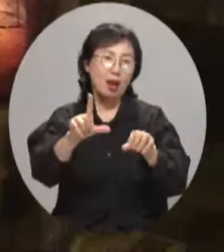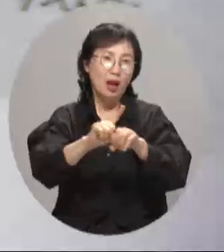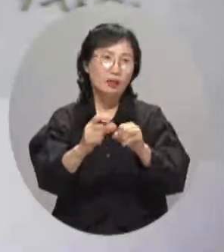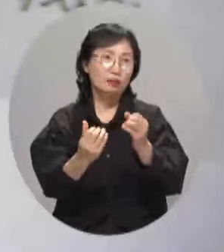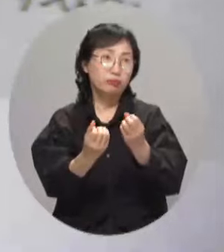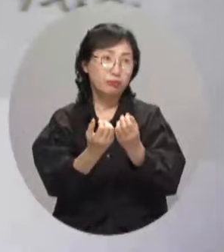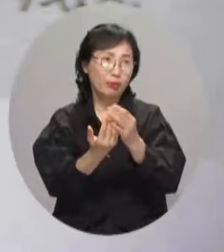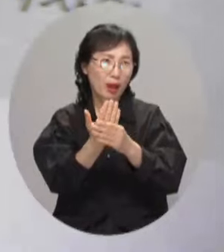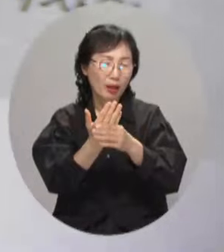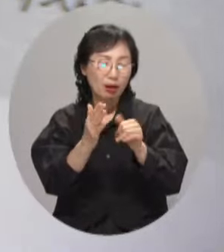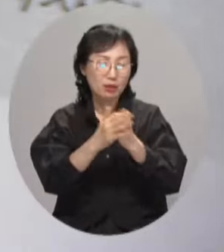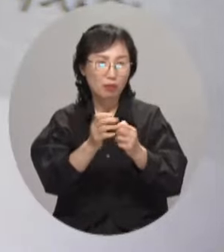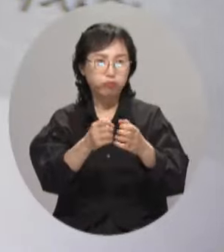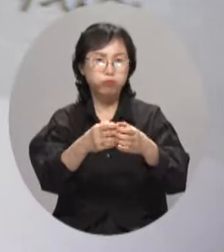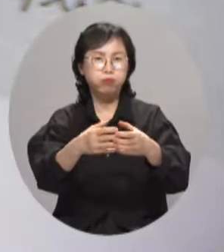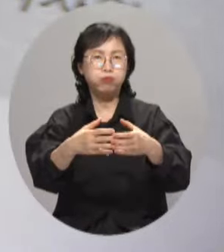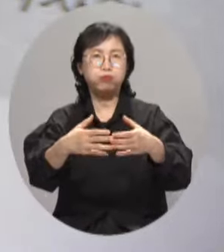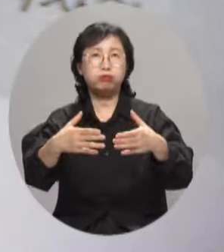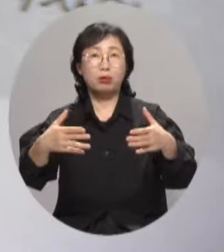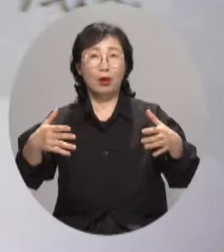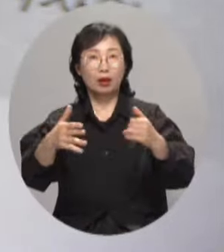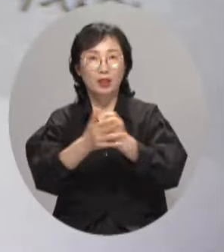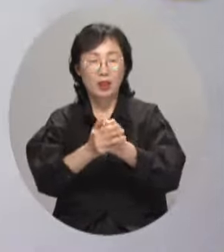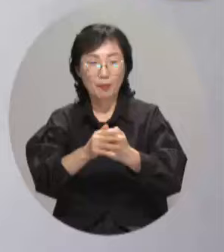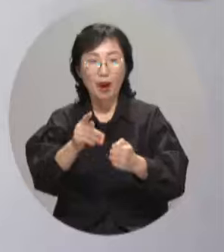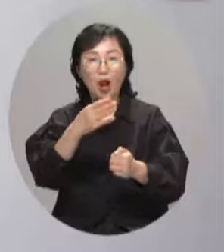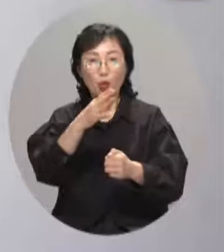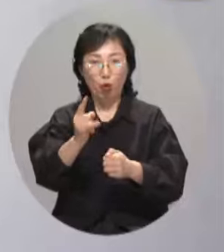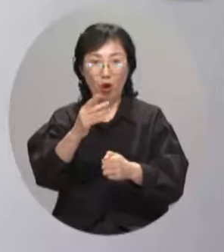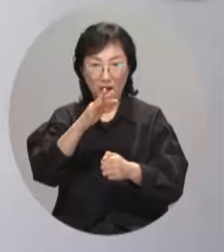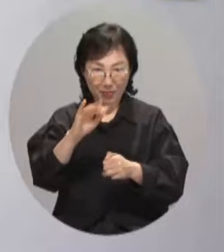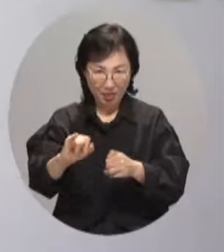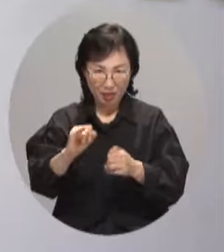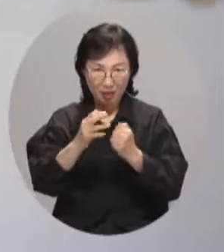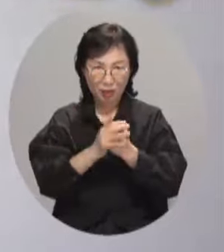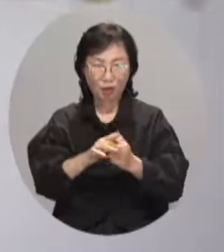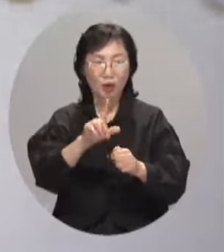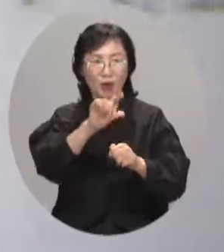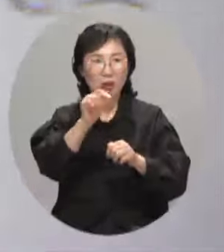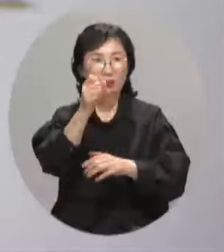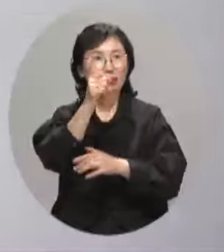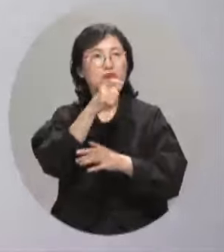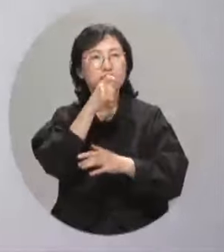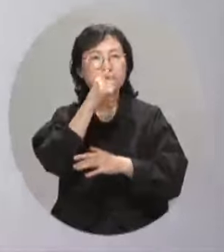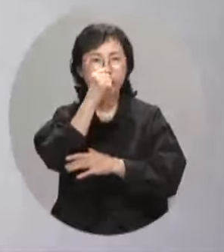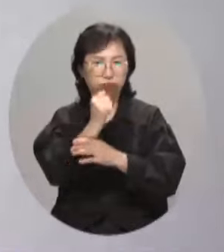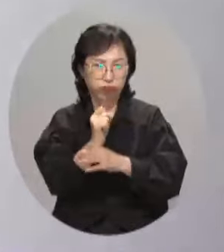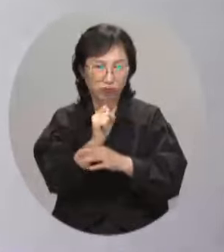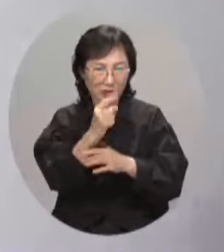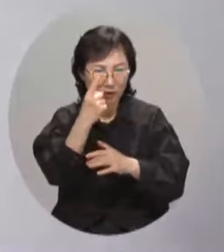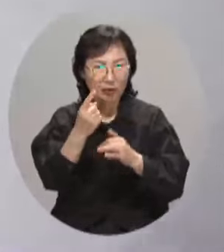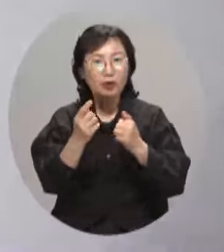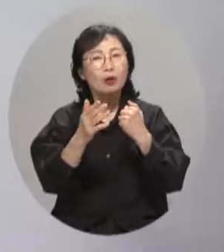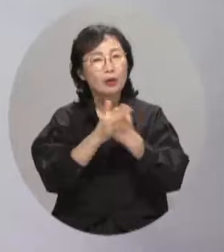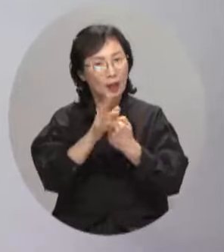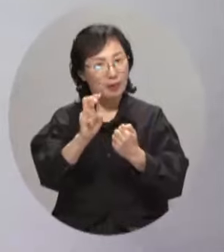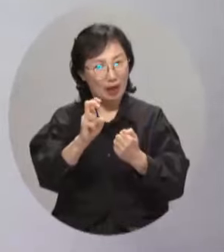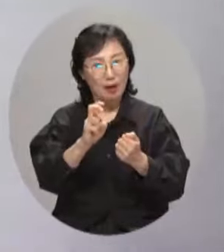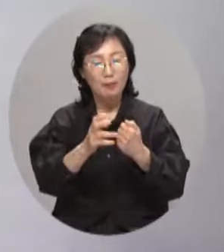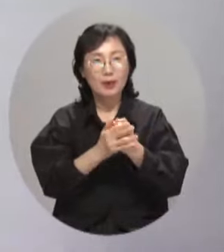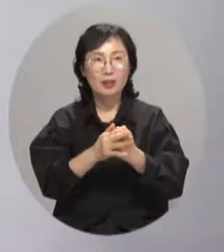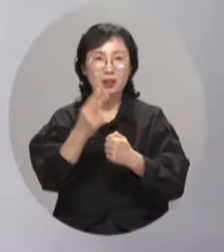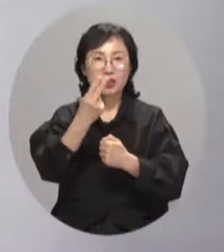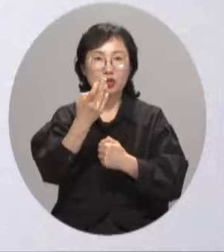발생이 폭발적으로 증가한 시점은 퇴비와 중단과 은폐수 반입을 확대한 2019년 공정 변경